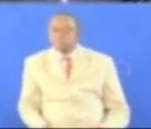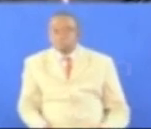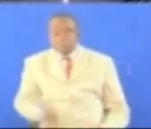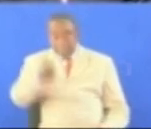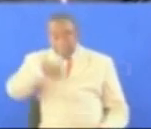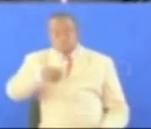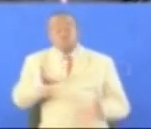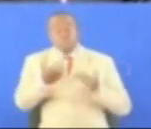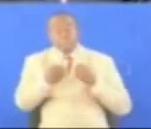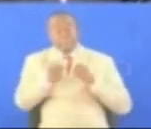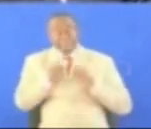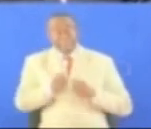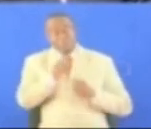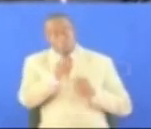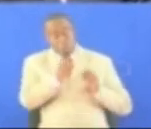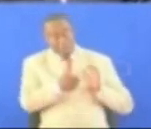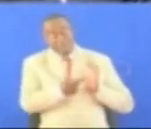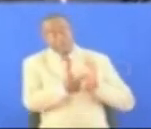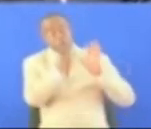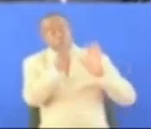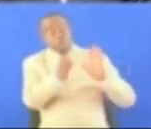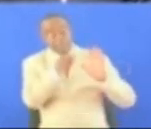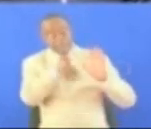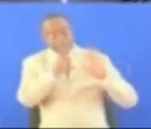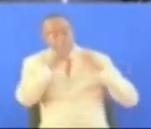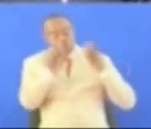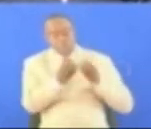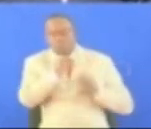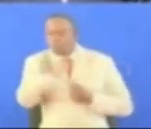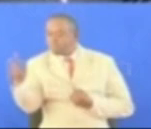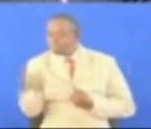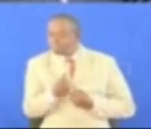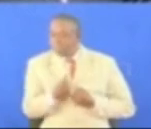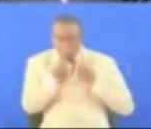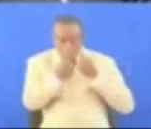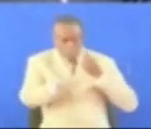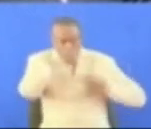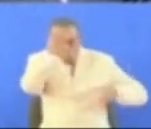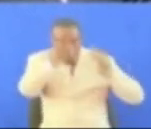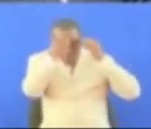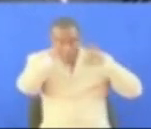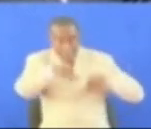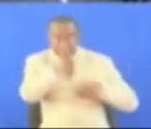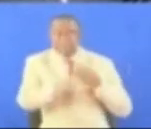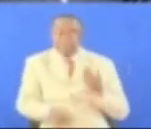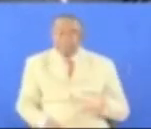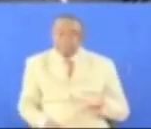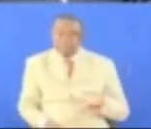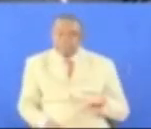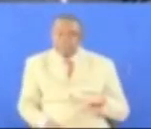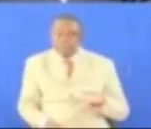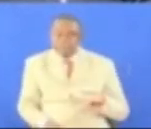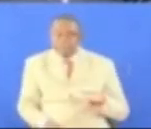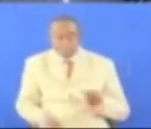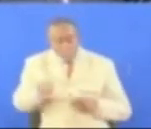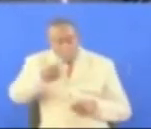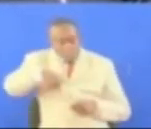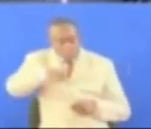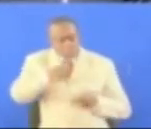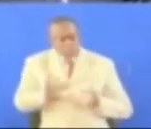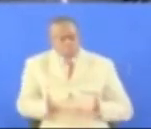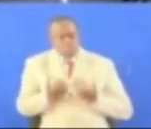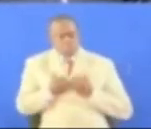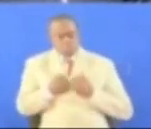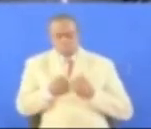Sisi, we need to be a role model in this world. Other people, they should come also and learn from Tanzania, kwamba na sisi tumeweza